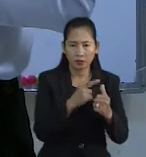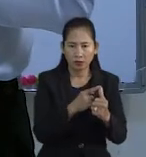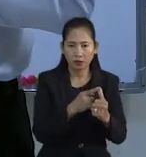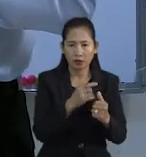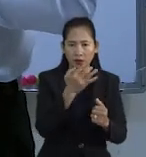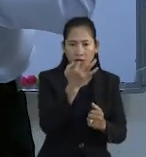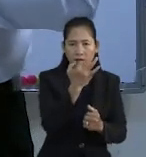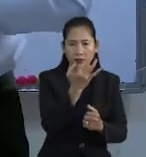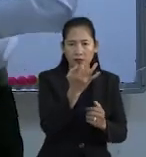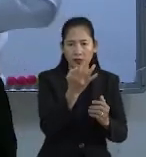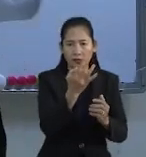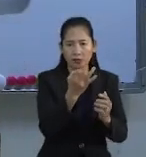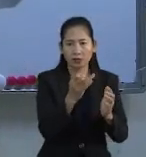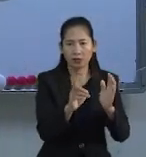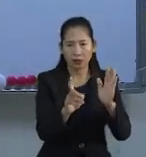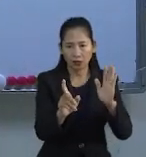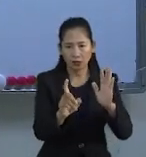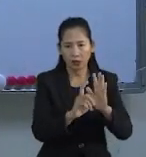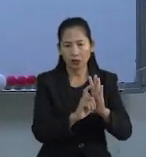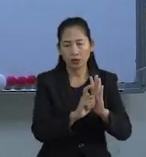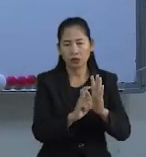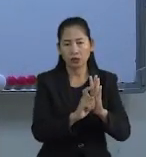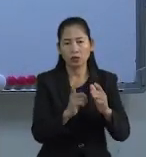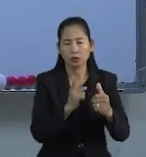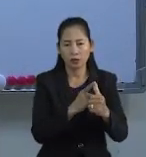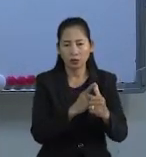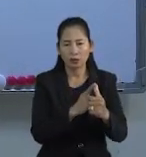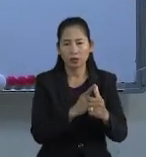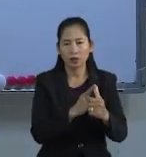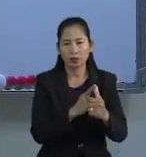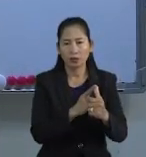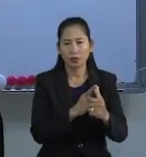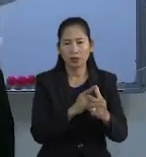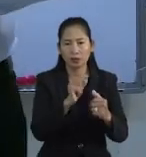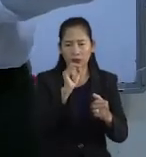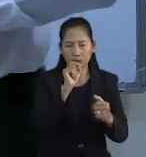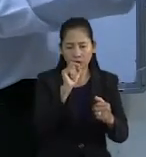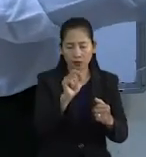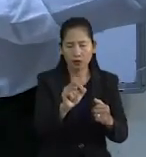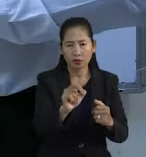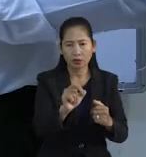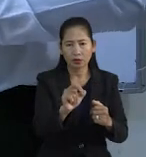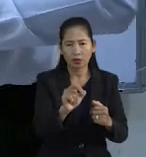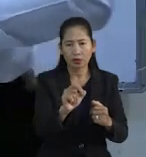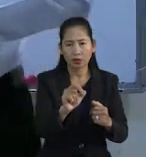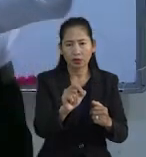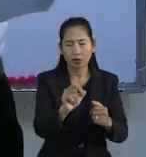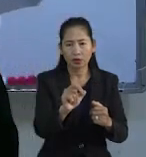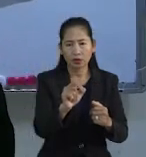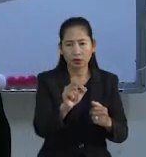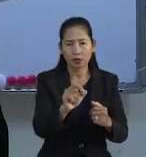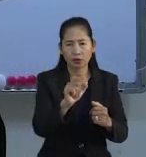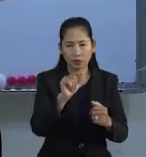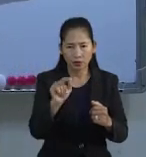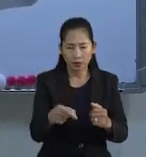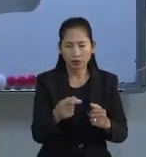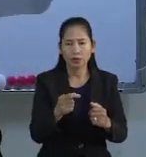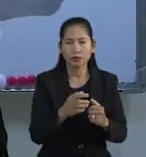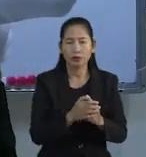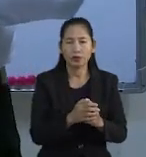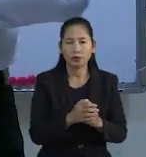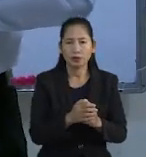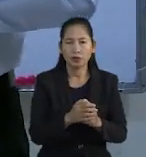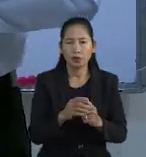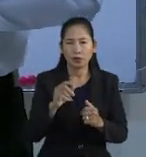kế tới sợ xế chúng luôn cột môn đấy tỏ máu bán cái đại chúng nói tu sĩ phía